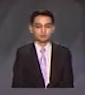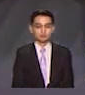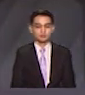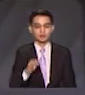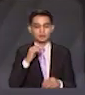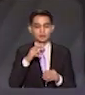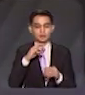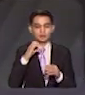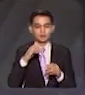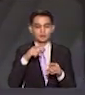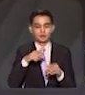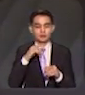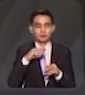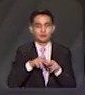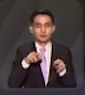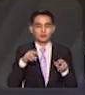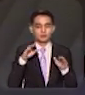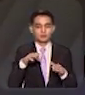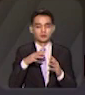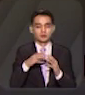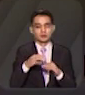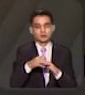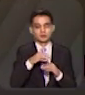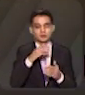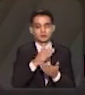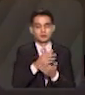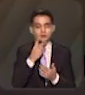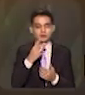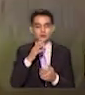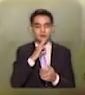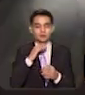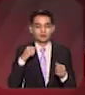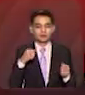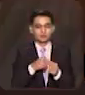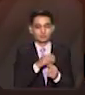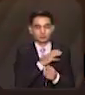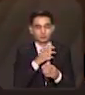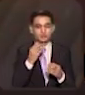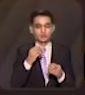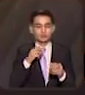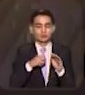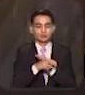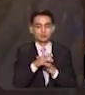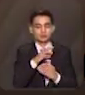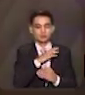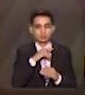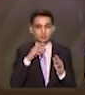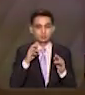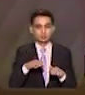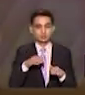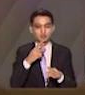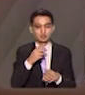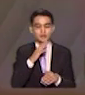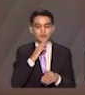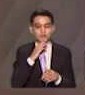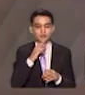Ильяс Тарухин бұлтыр күзде Петропавлдағы ударник кешеннің алдында екі қызды соғып оқиға орнынан ізін суытқан үшін айыпталған. Жол көлік апатынан бір қыз